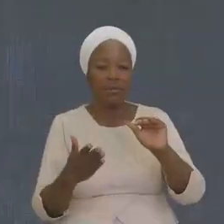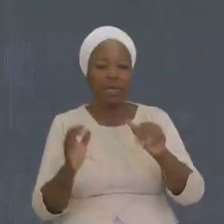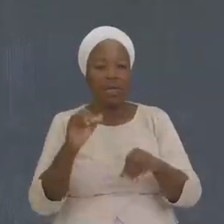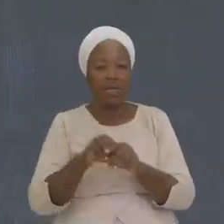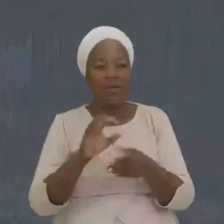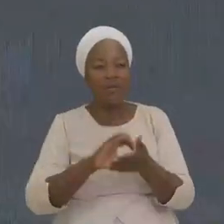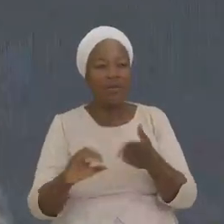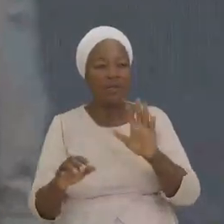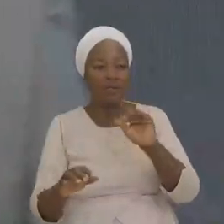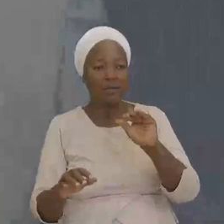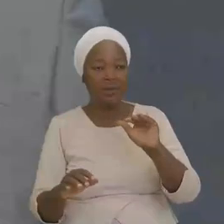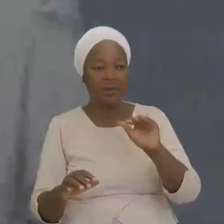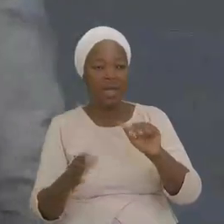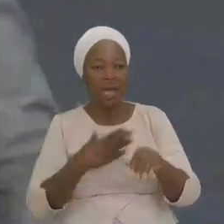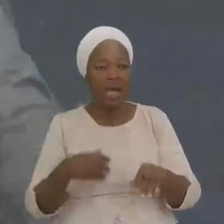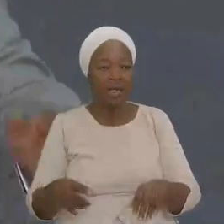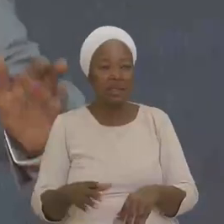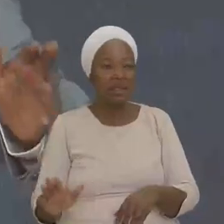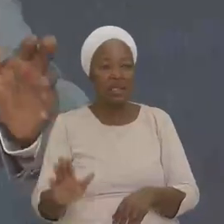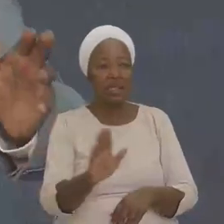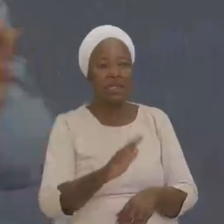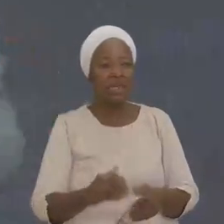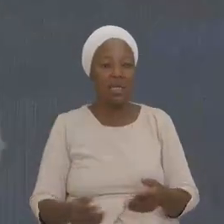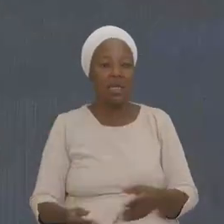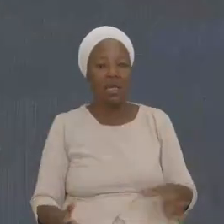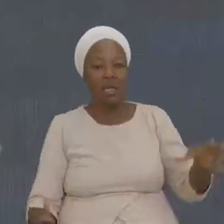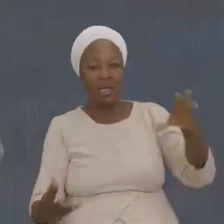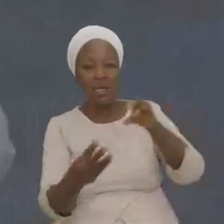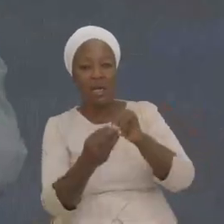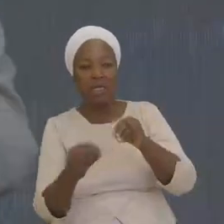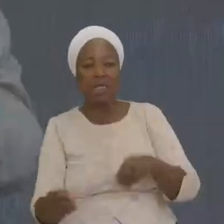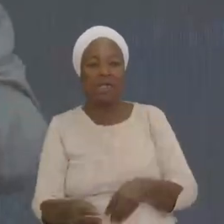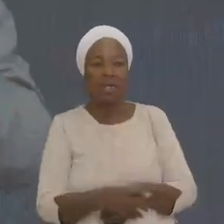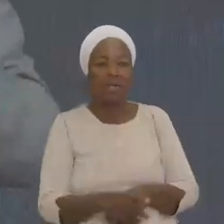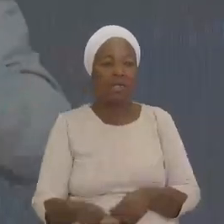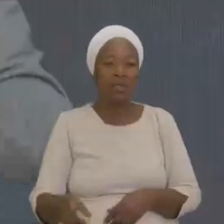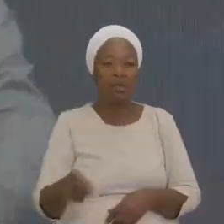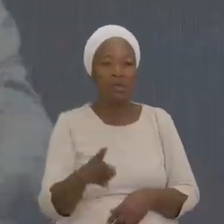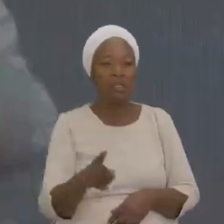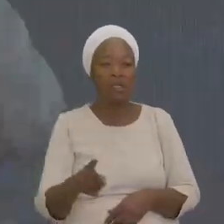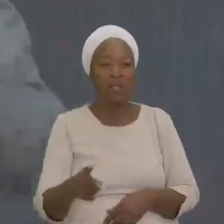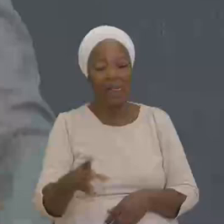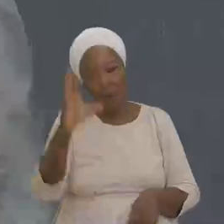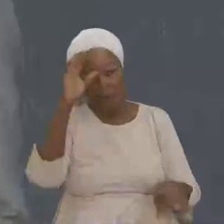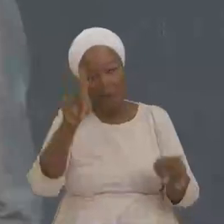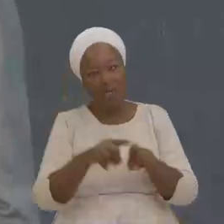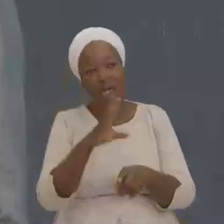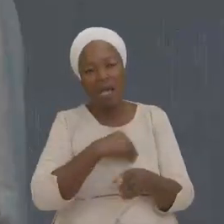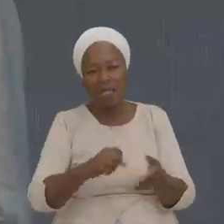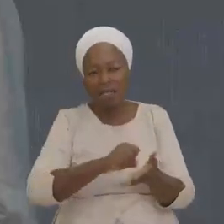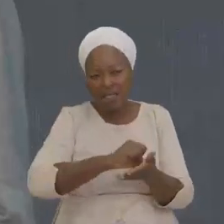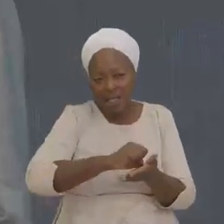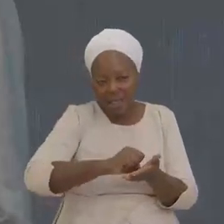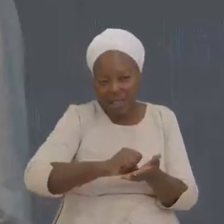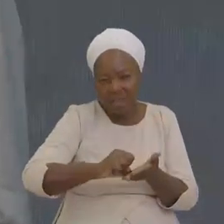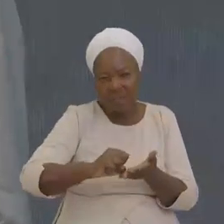Voyons le verset 15. Ils réunirent leurs frères